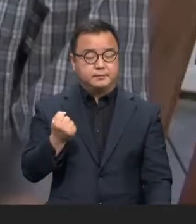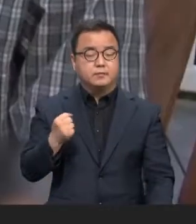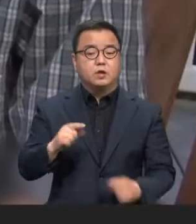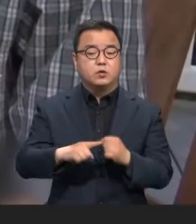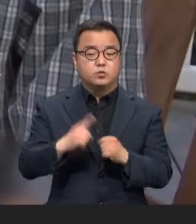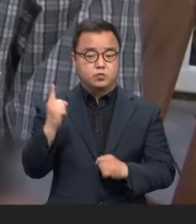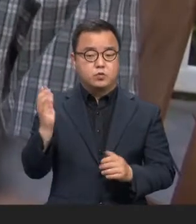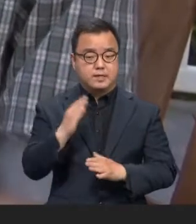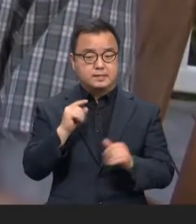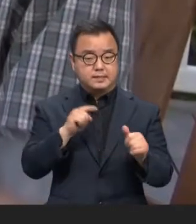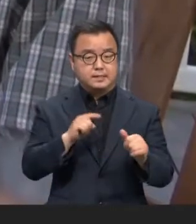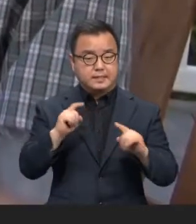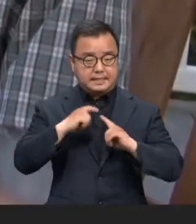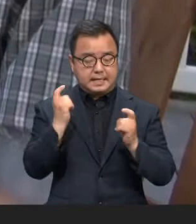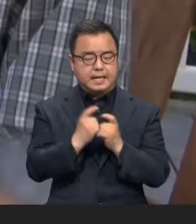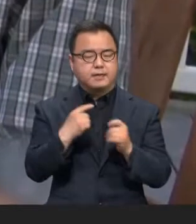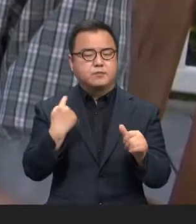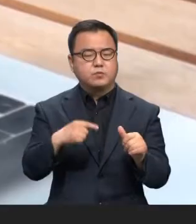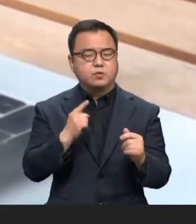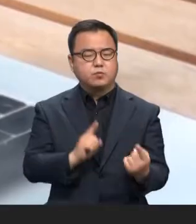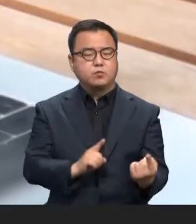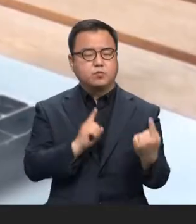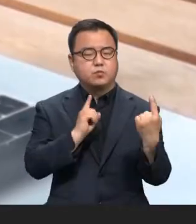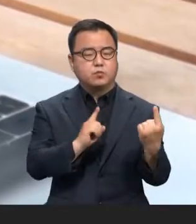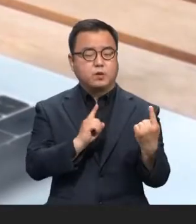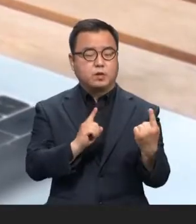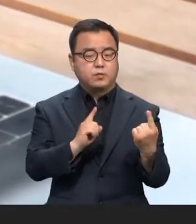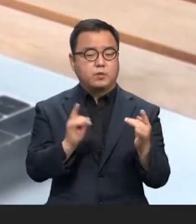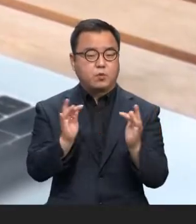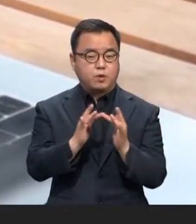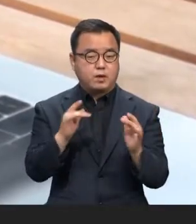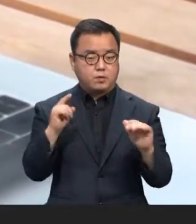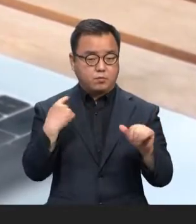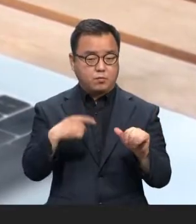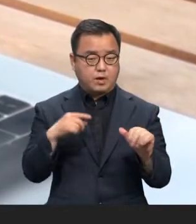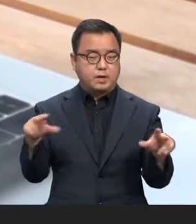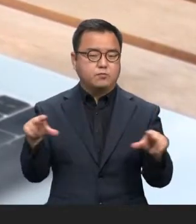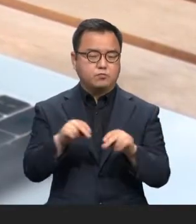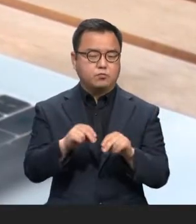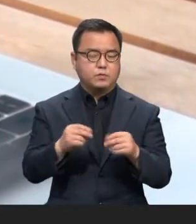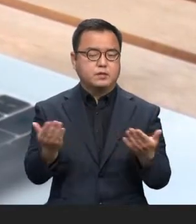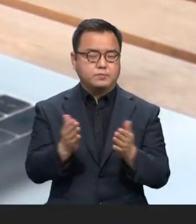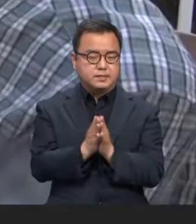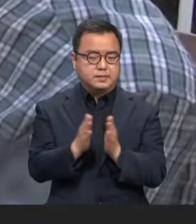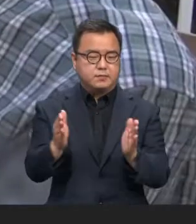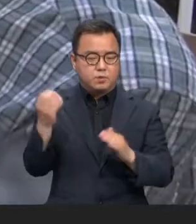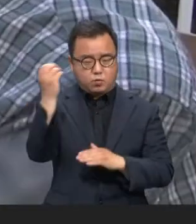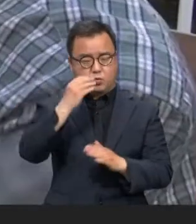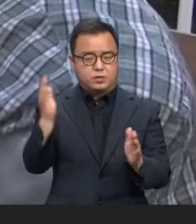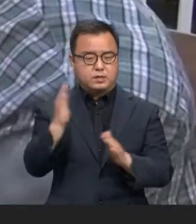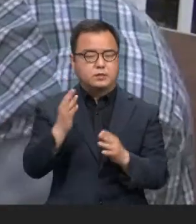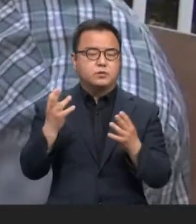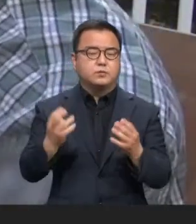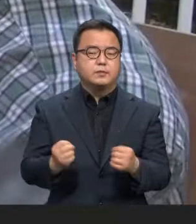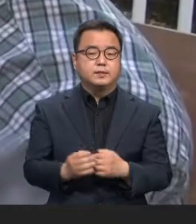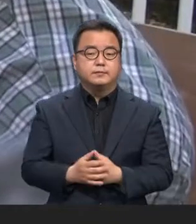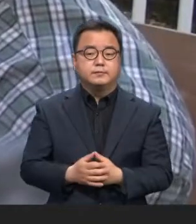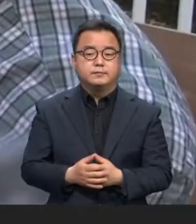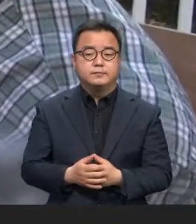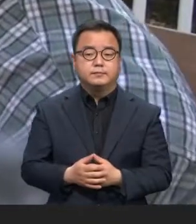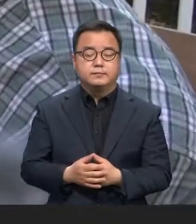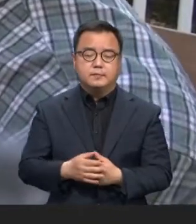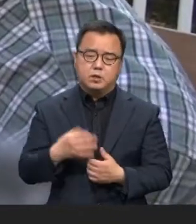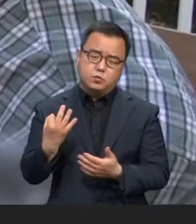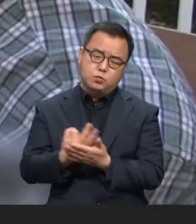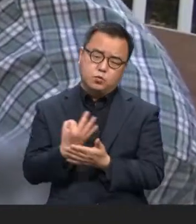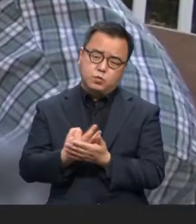초등학생들에게 개인 과외 서비스를 제공하는 온라인 과외 플랫폼으로 첫 사업을 시작한 고등학생들도 많았습니다. 수익을